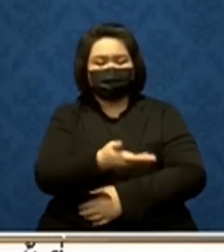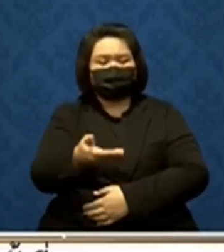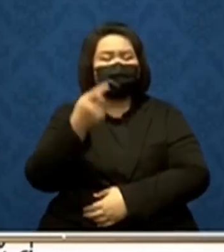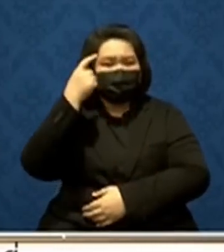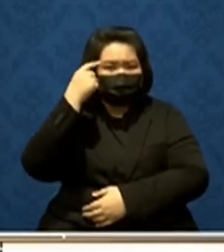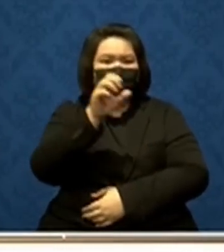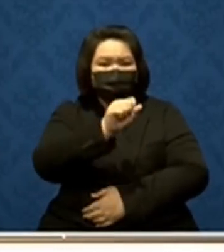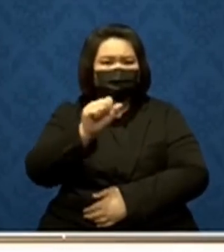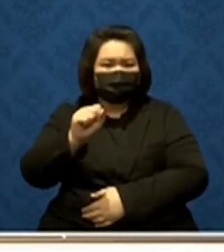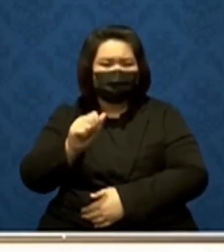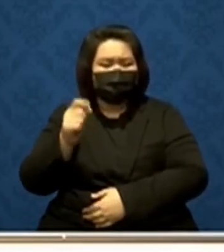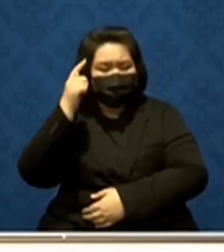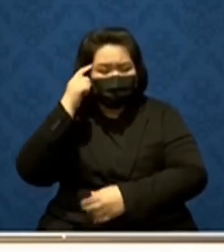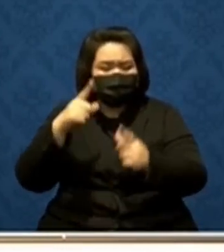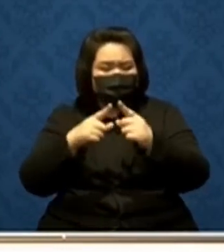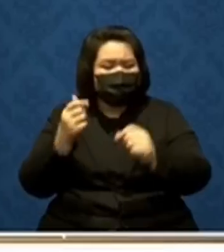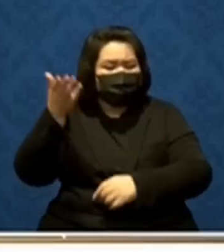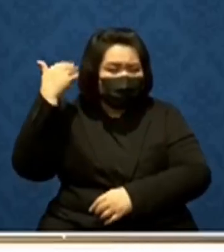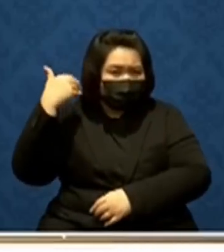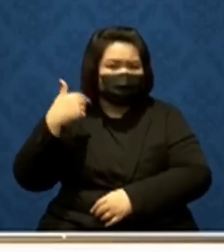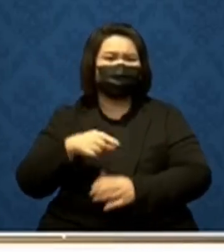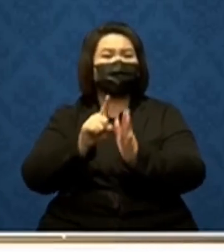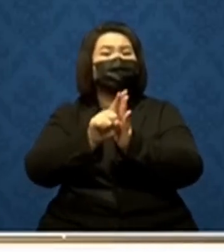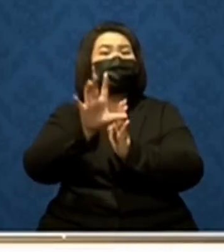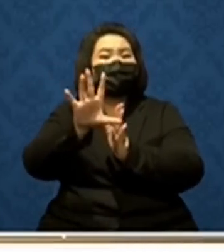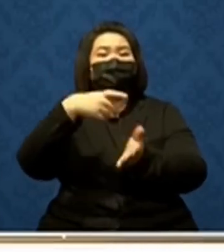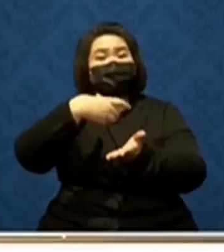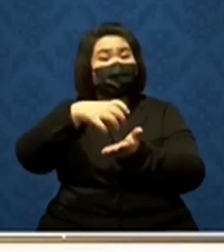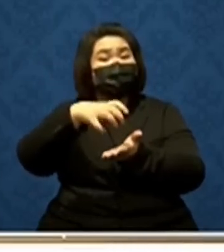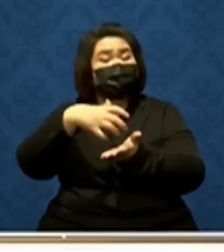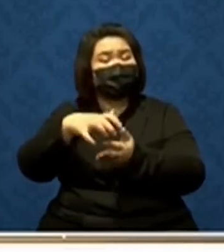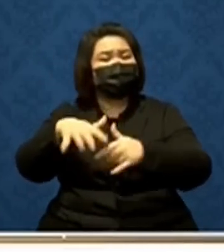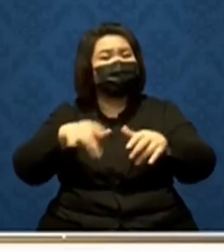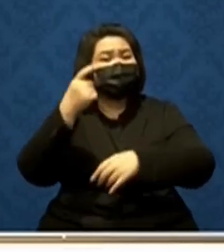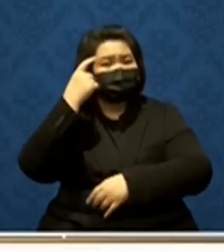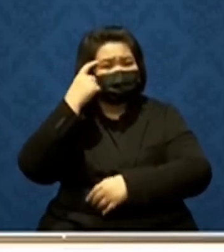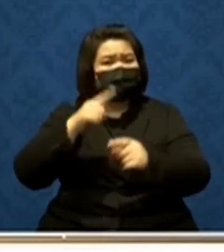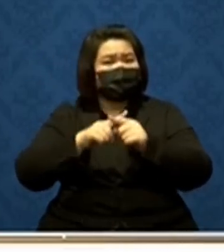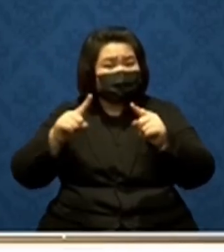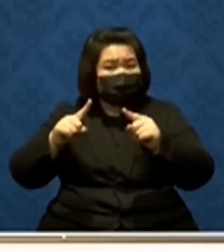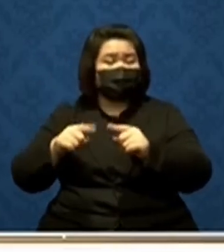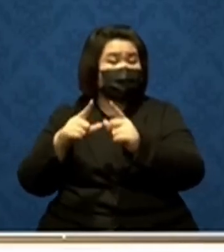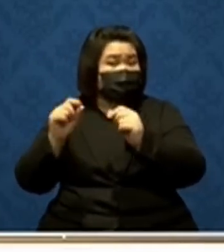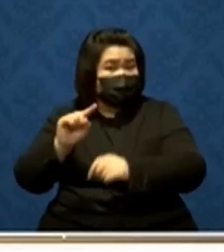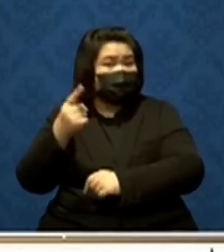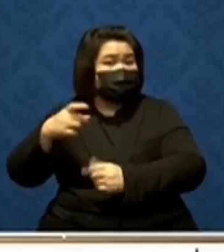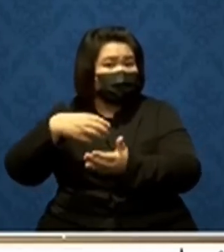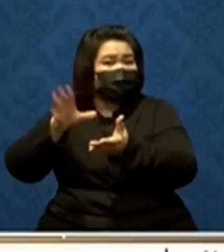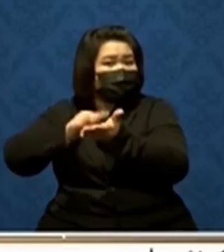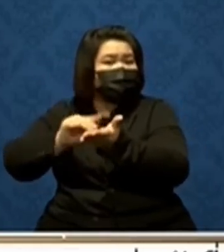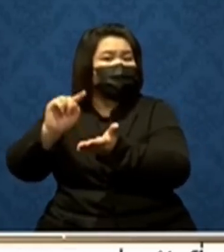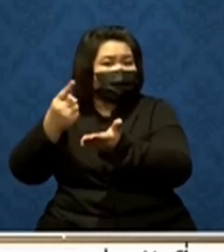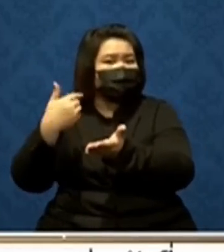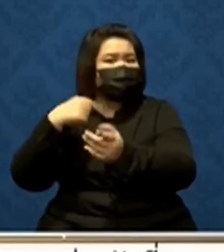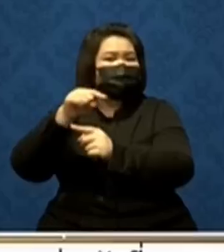ทราบเรื่องเดิมซึ่งผมใช้เวลาไม่ถึง 5นาทีในการเล่านะครับส่วนมากเป็นเรื่องใหม่ถึง 90%เป็น